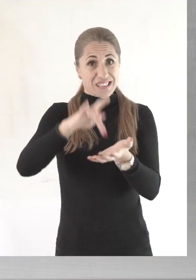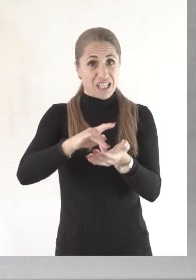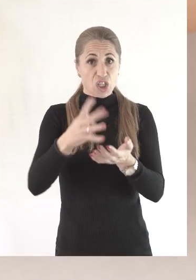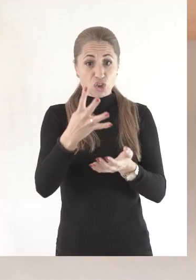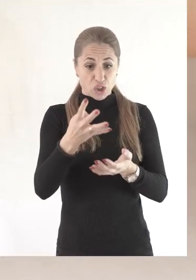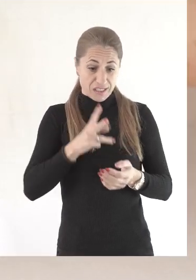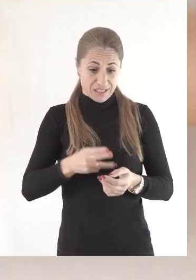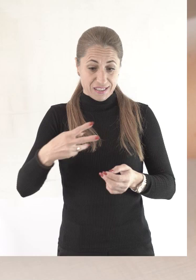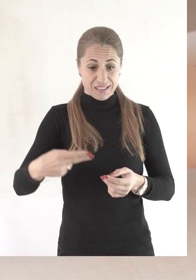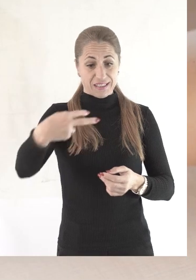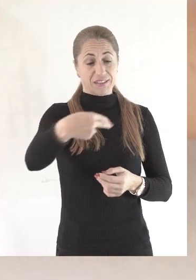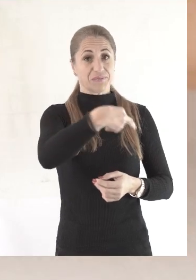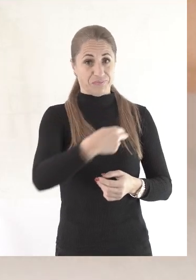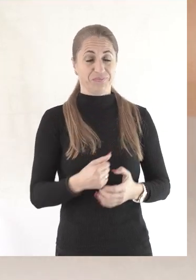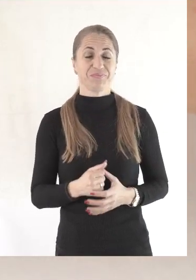страни.